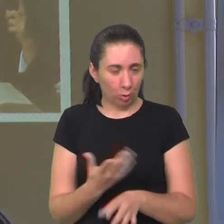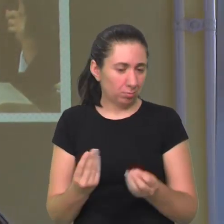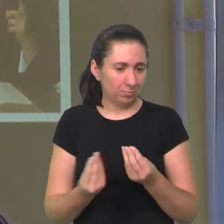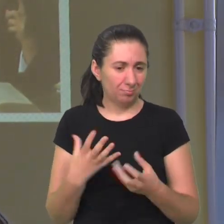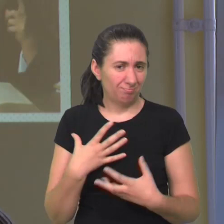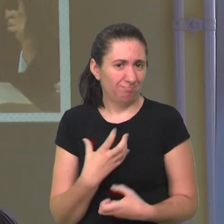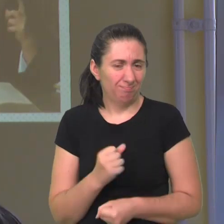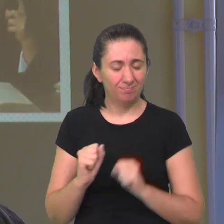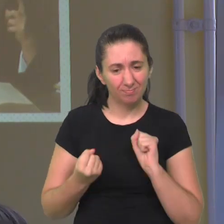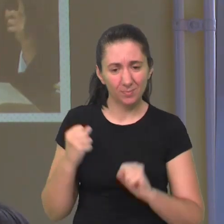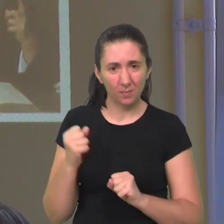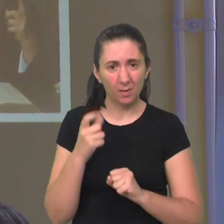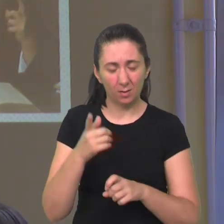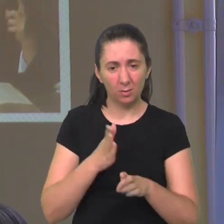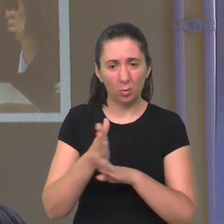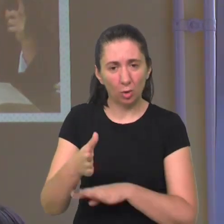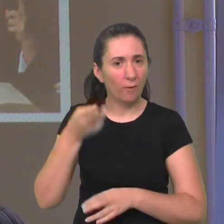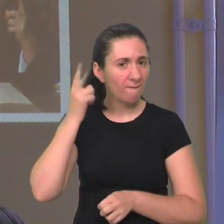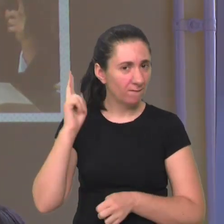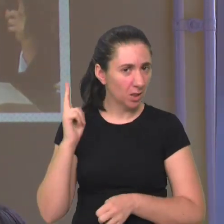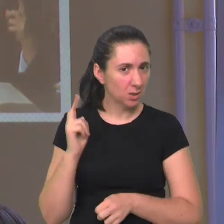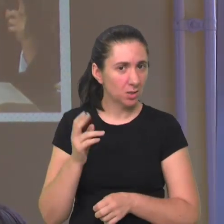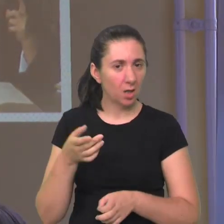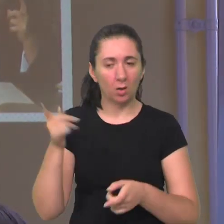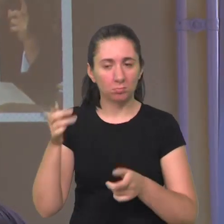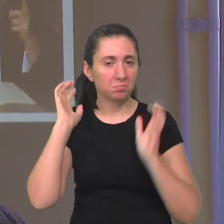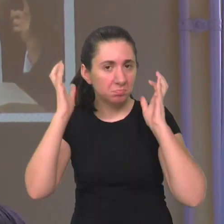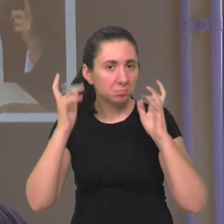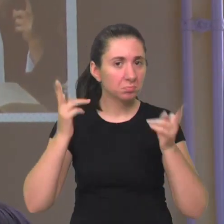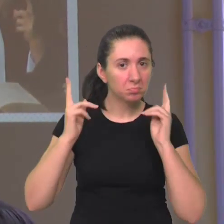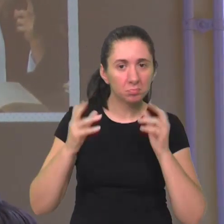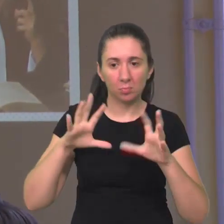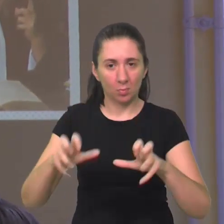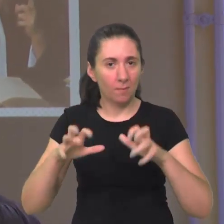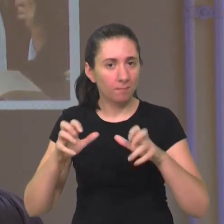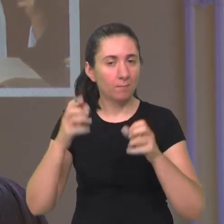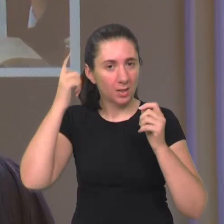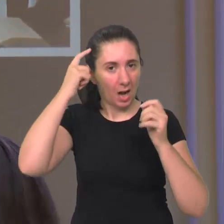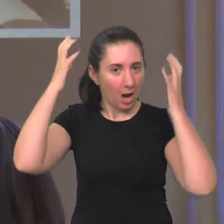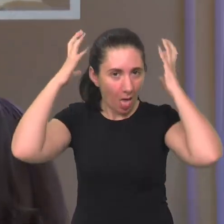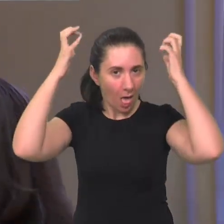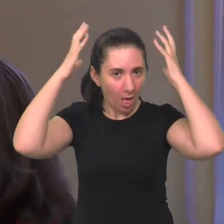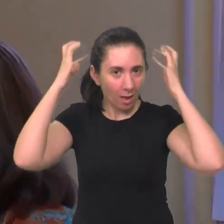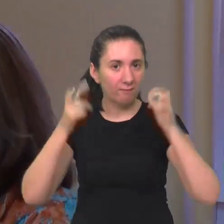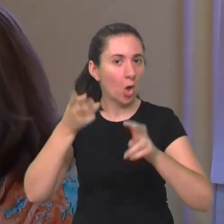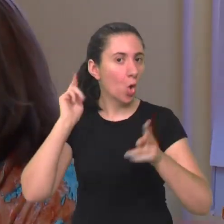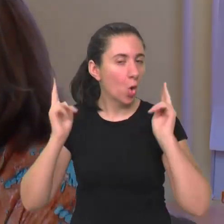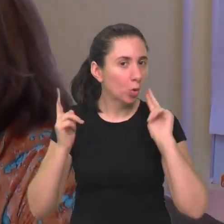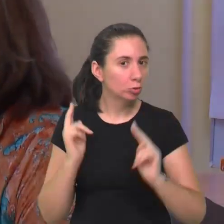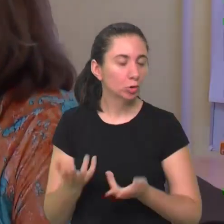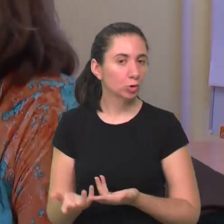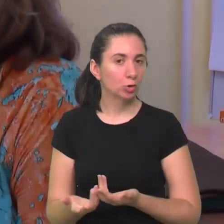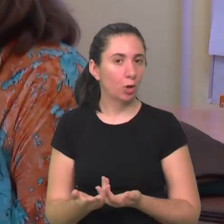ili depresivno, otišli ste kod frizera, uredio vam je kosu, izmasirao vlasište,